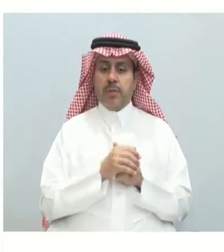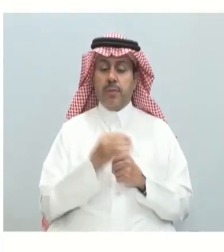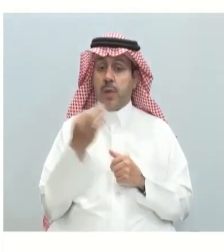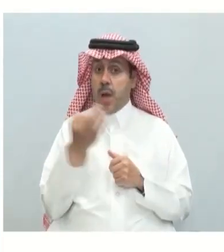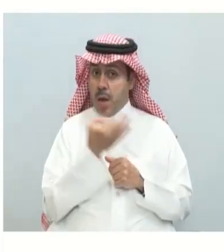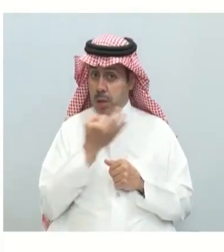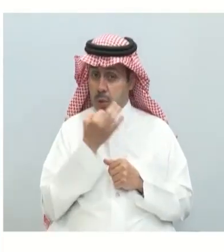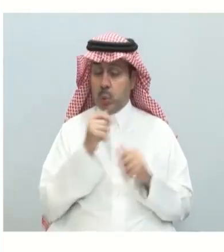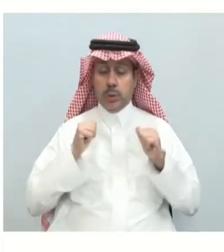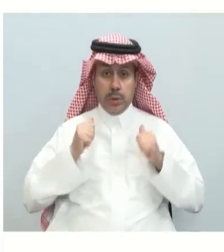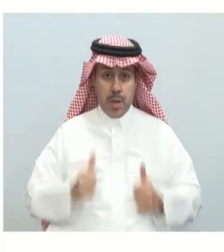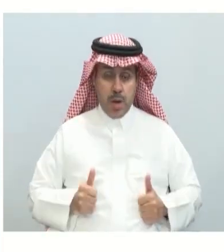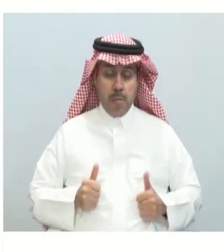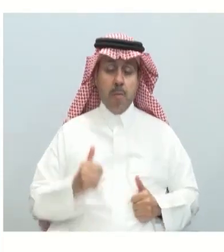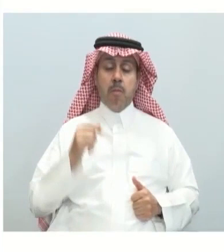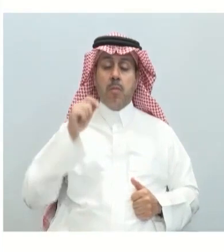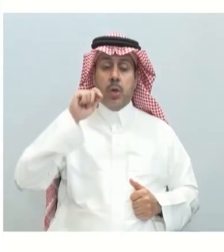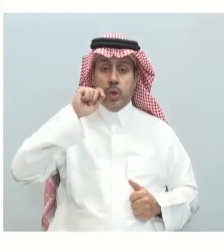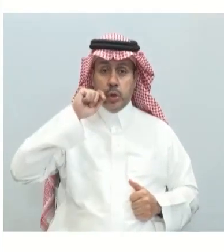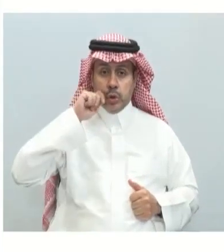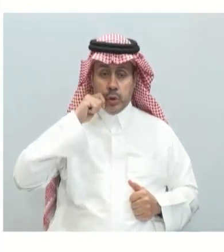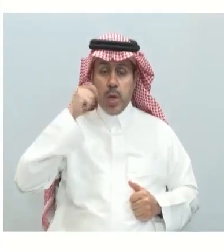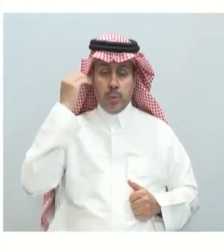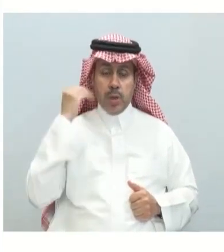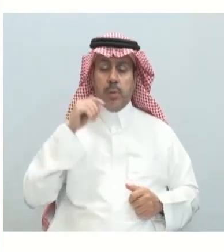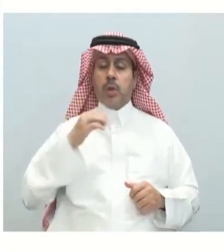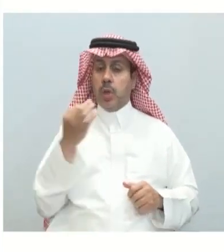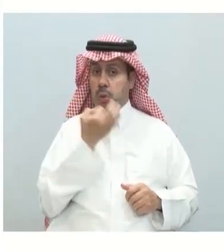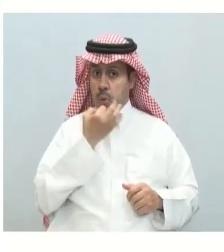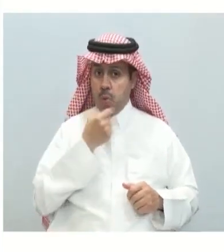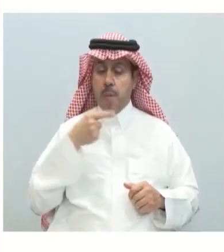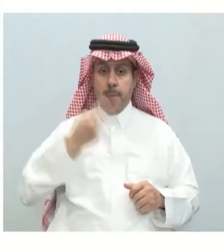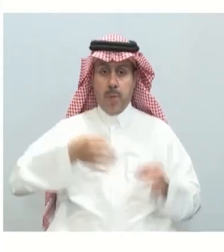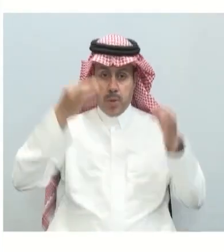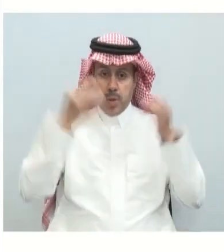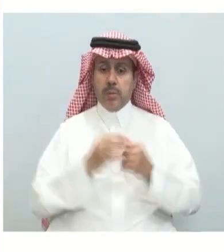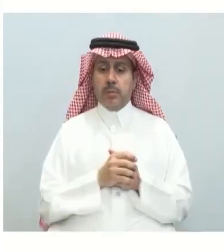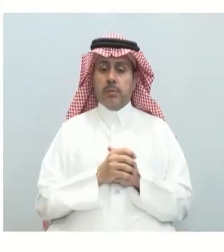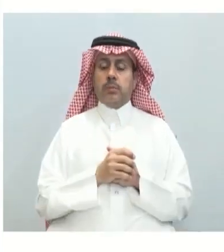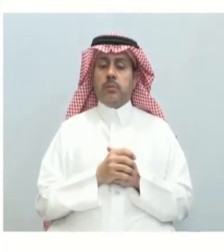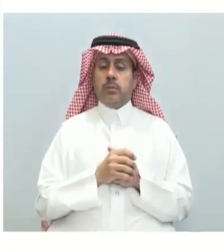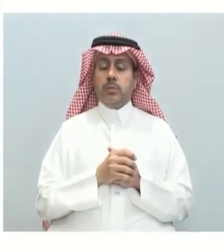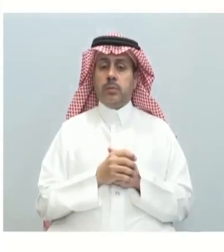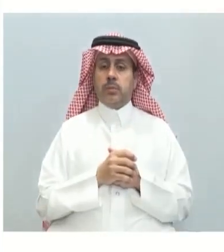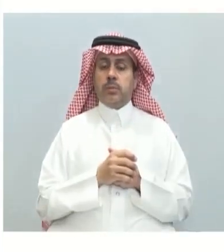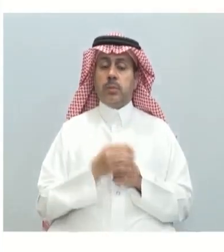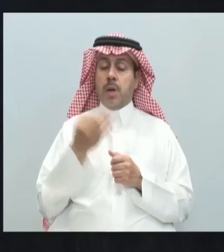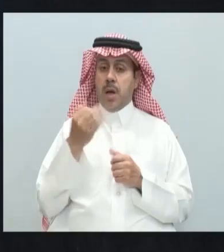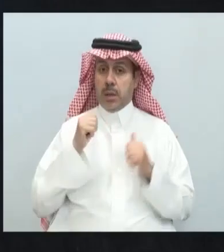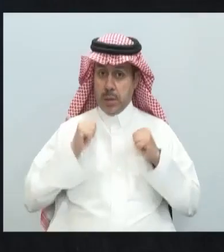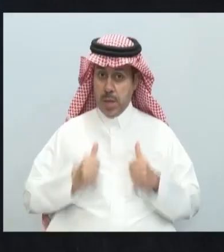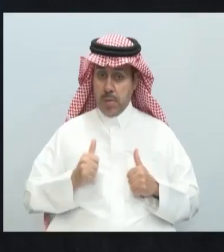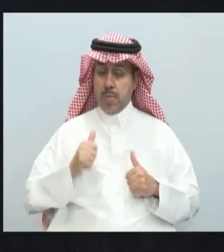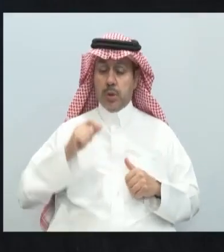الطالب الايات باتقان لماذا لان صحه التلاوه يبنى عليها فهم معنى الايات فلا